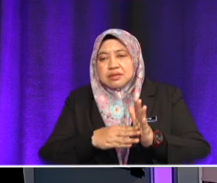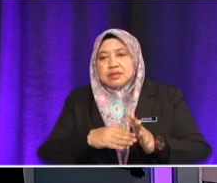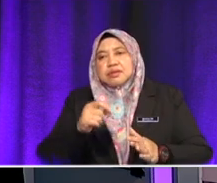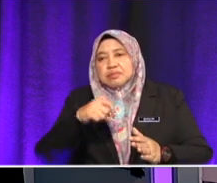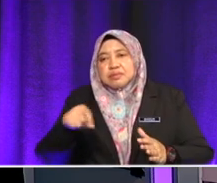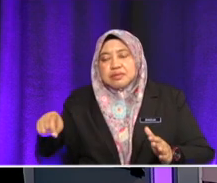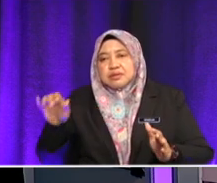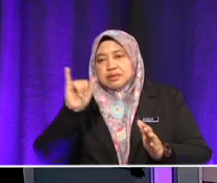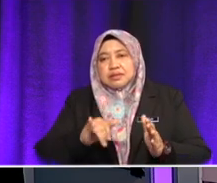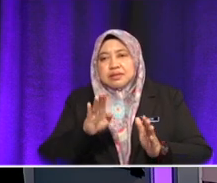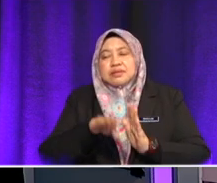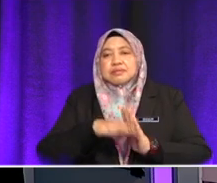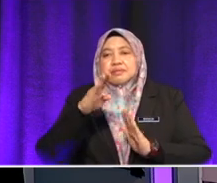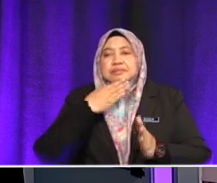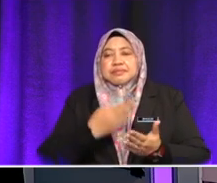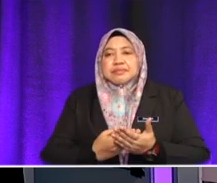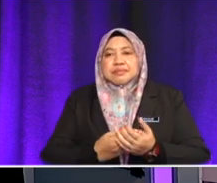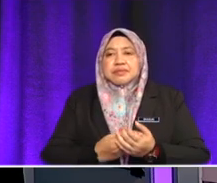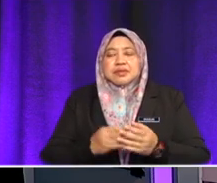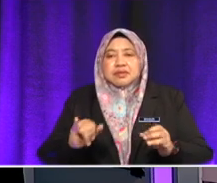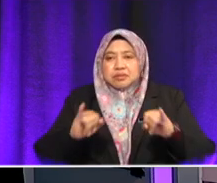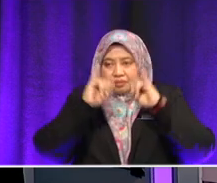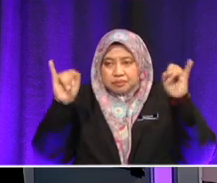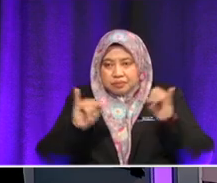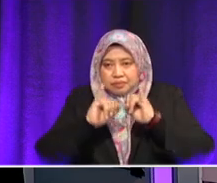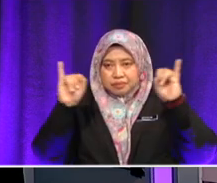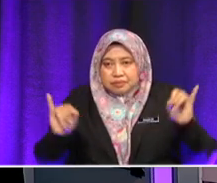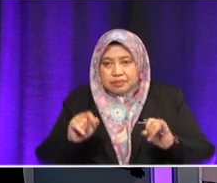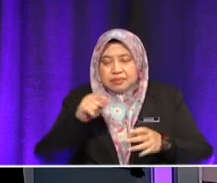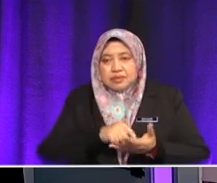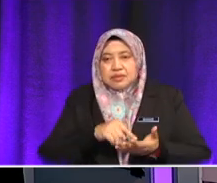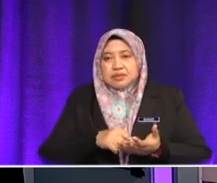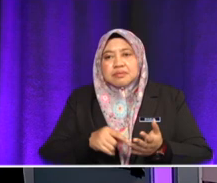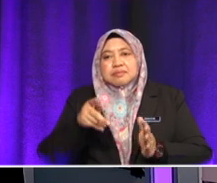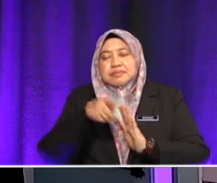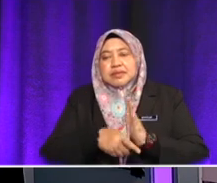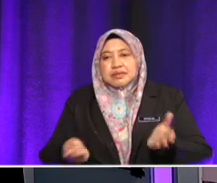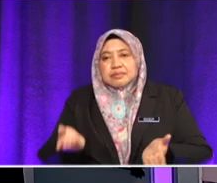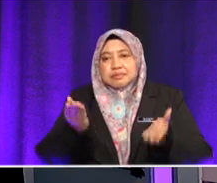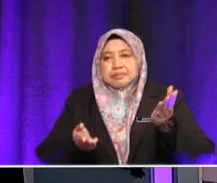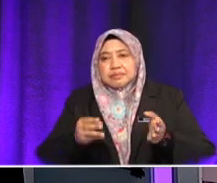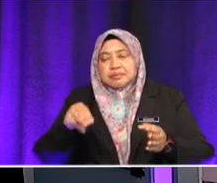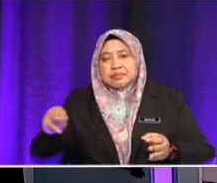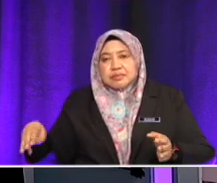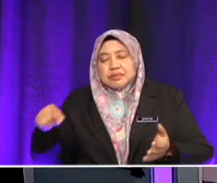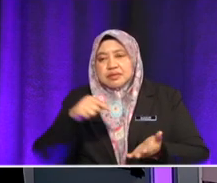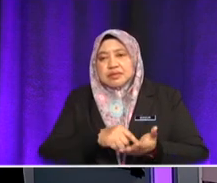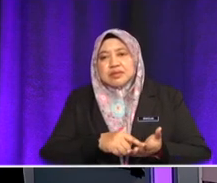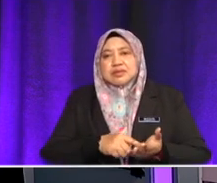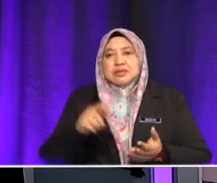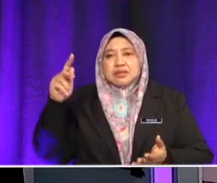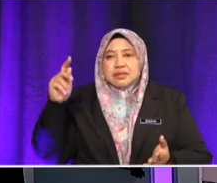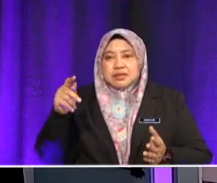yang lebih baik gunakan instrumen instrumen ini sebagai satu pertimbangan untuk memberi murid-murid ini sebagai tahap